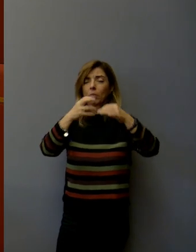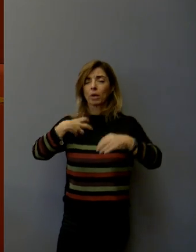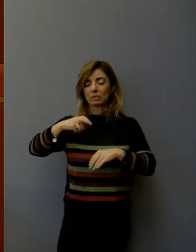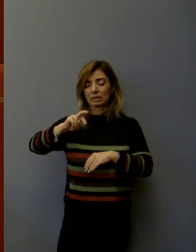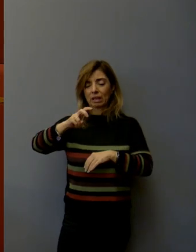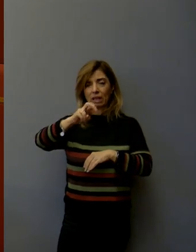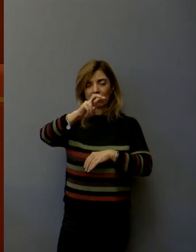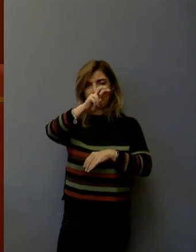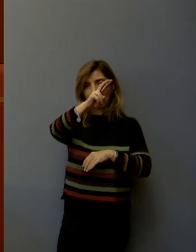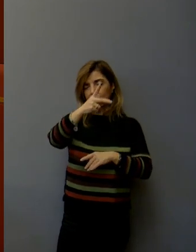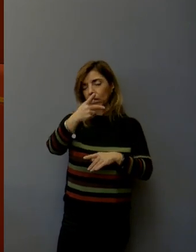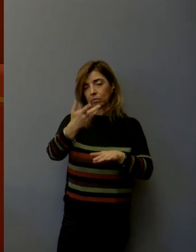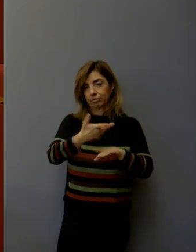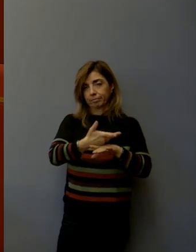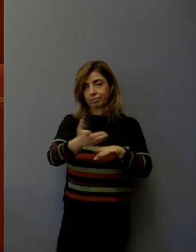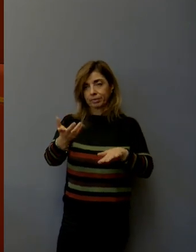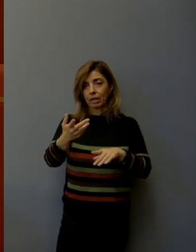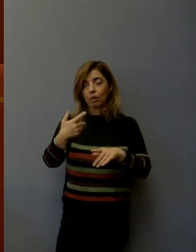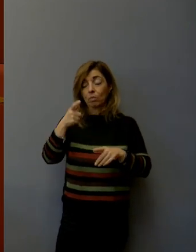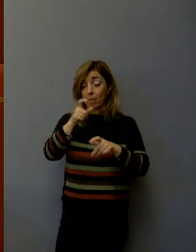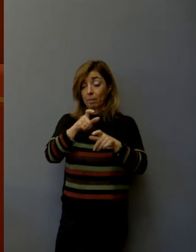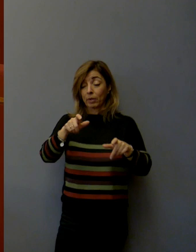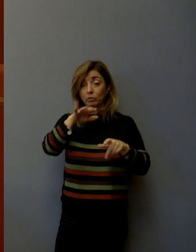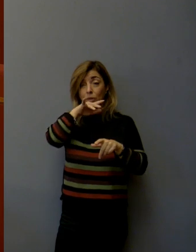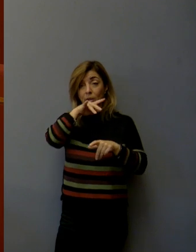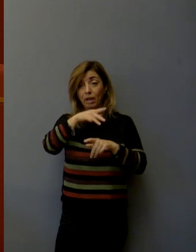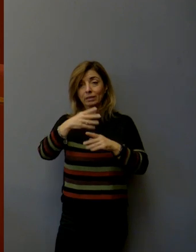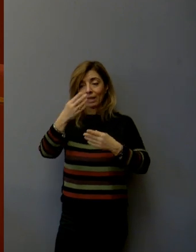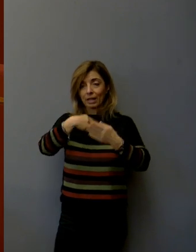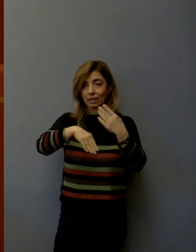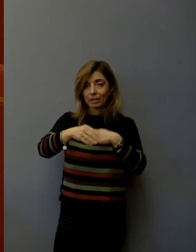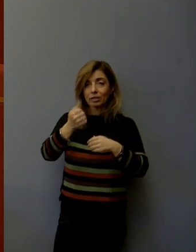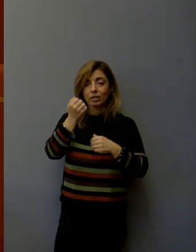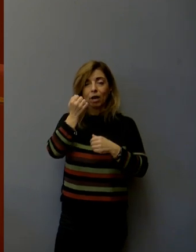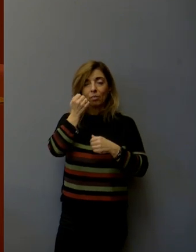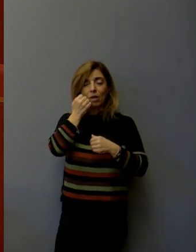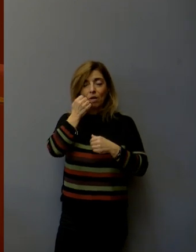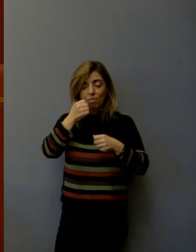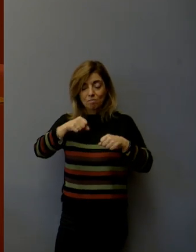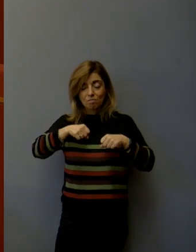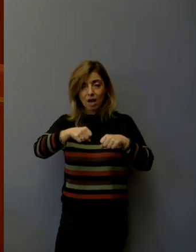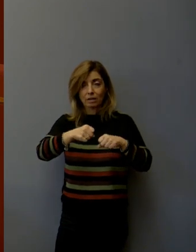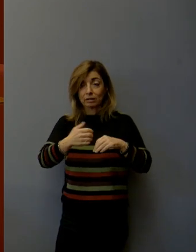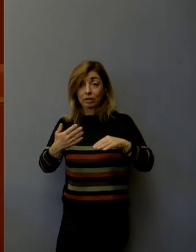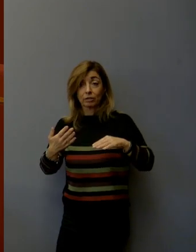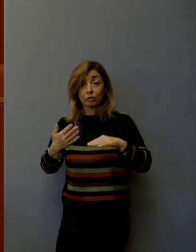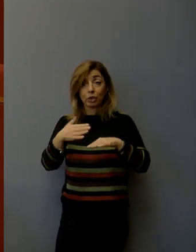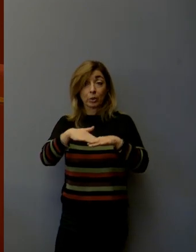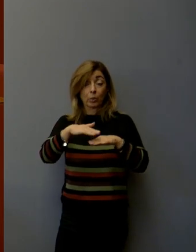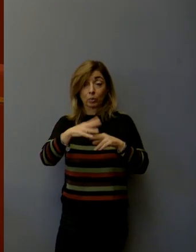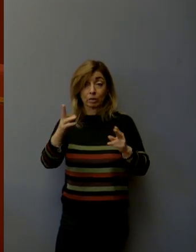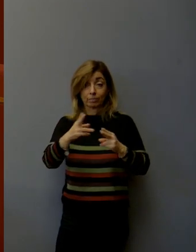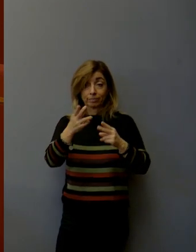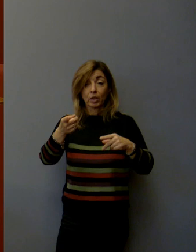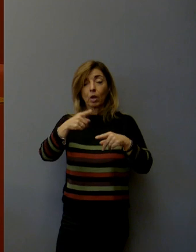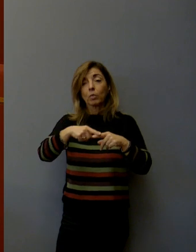pessime condizioni è difficile fruizione per persone anziane disabili ai genitori con passeggini e viene utilizzata molto anche degli abitanti degli